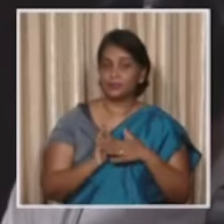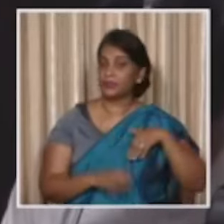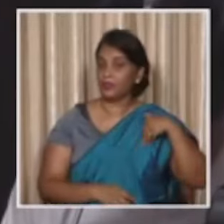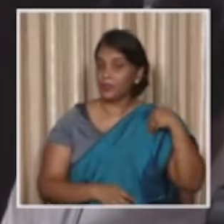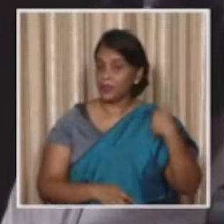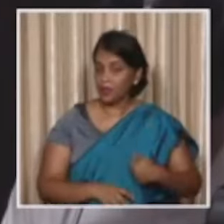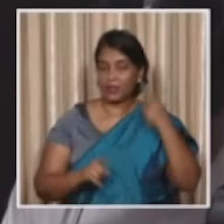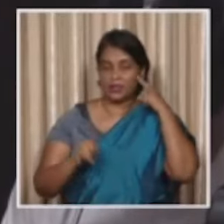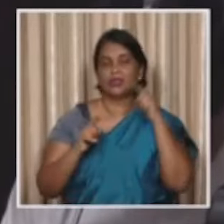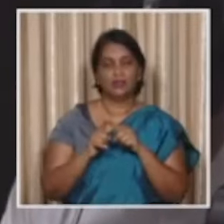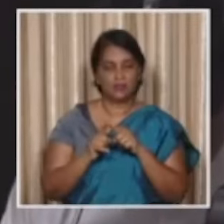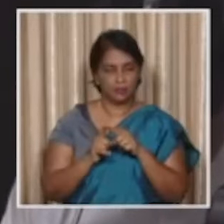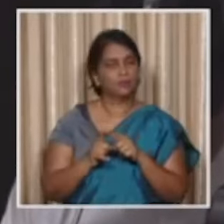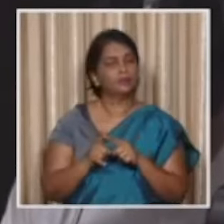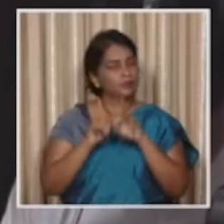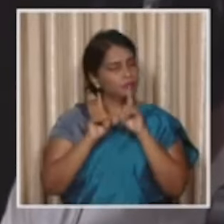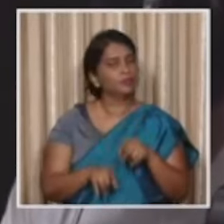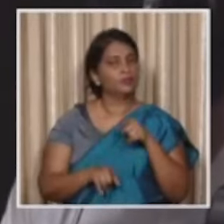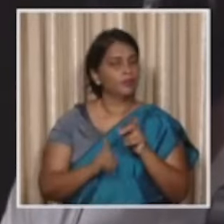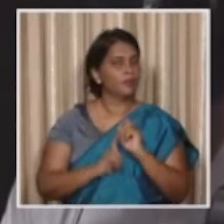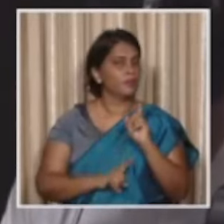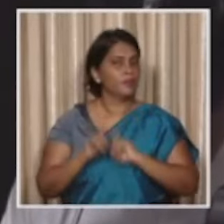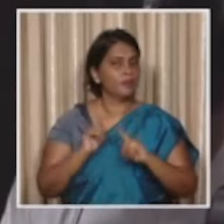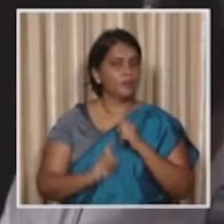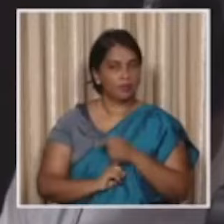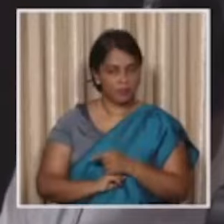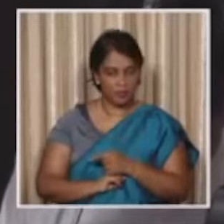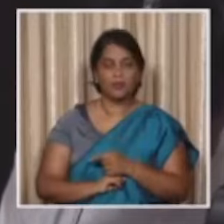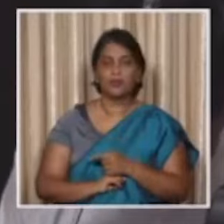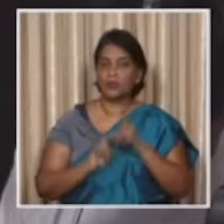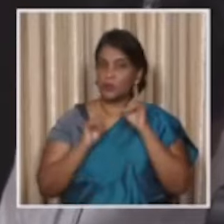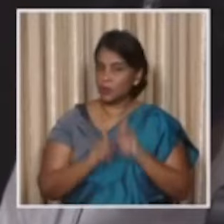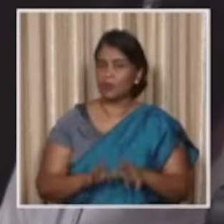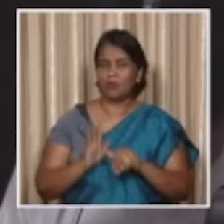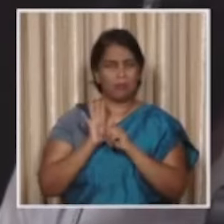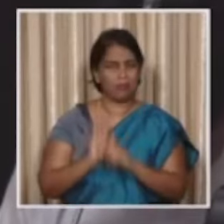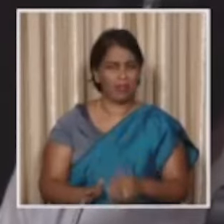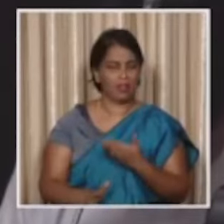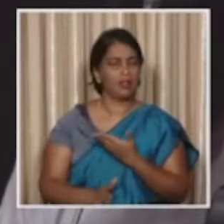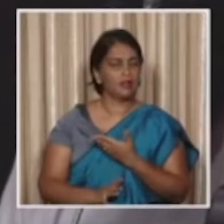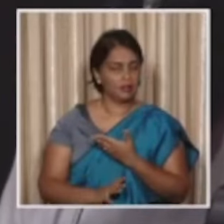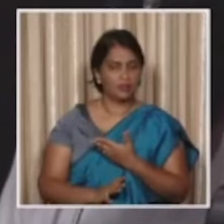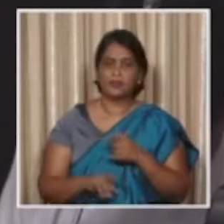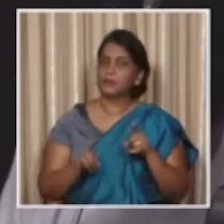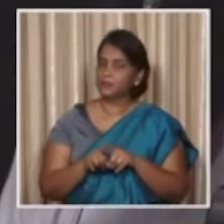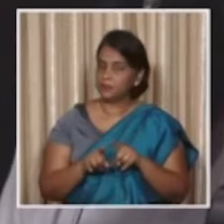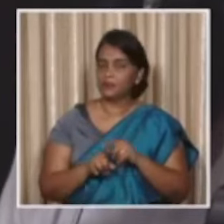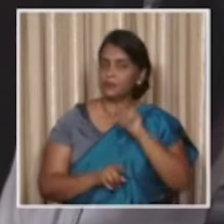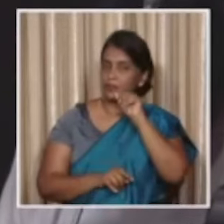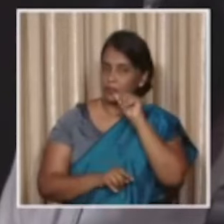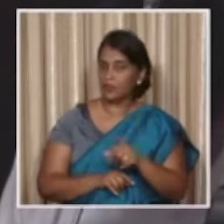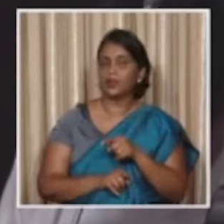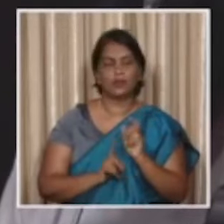ප්‍රධානම ඉලක්කය වෙලා තියෙන්නේ. ඒ නිසා තමයි අද පාර්ලිමේන්තුව මේ තරම් හැල් වෙලා තියෙන්නේ. ඒ නිසා ඇත්තටම